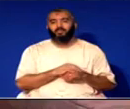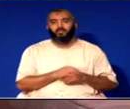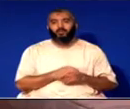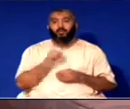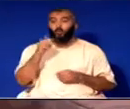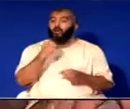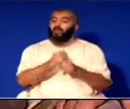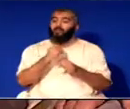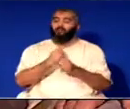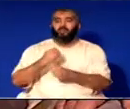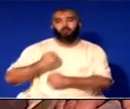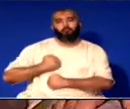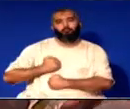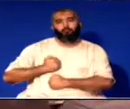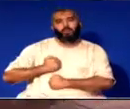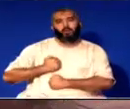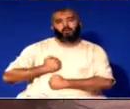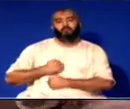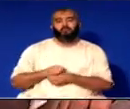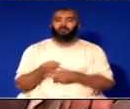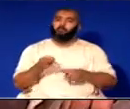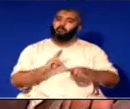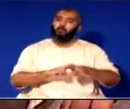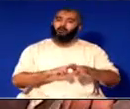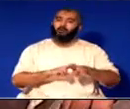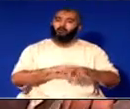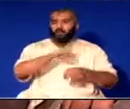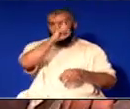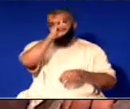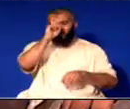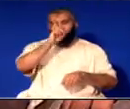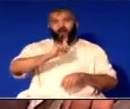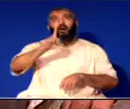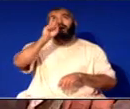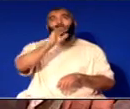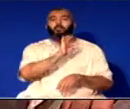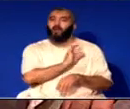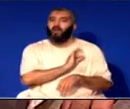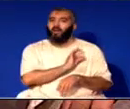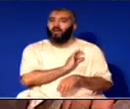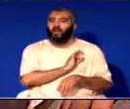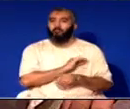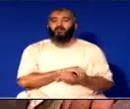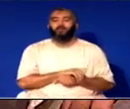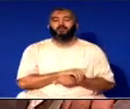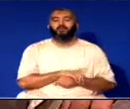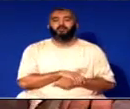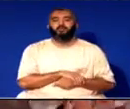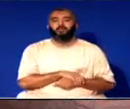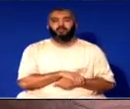يعني كان في الواجب يؤدي الواجب تاعه وتوفى رحمه الله عليه، نسال الله سبحانه وتعالى ان أن يرحمه ويتغمده